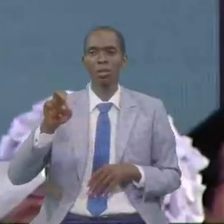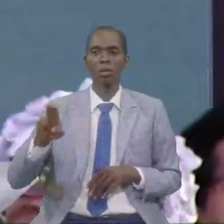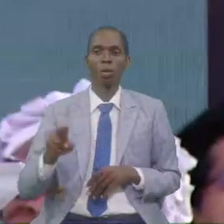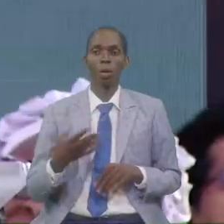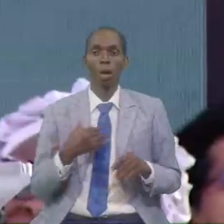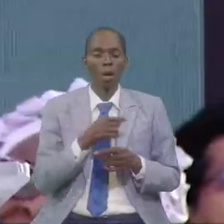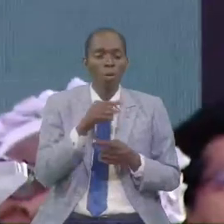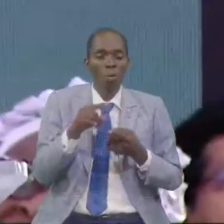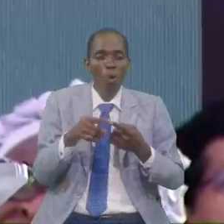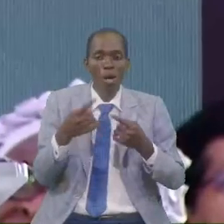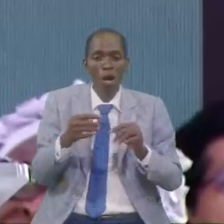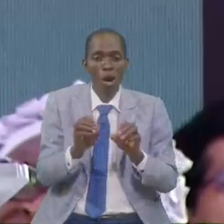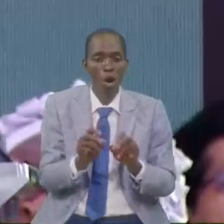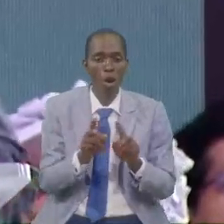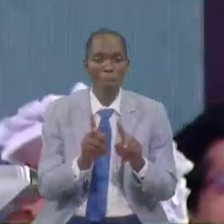Esaü.